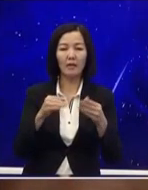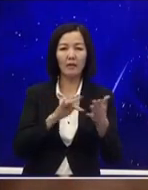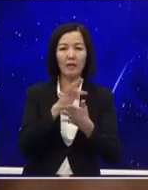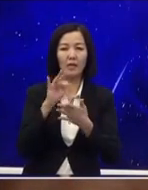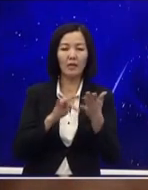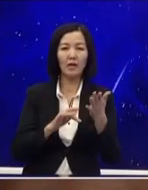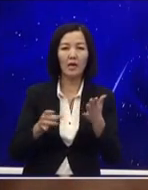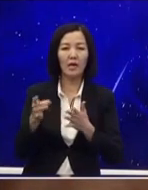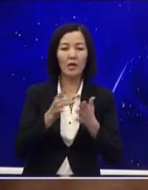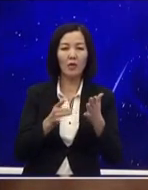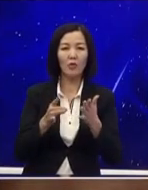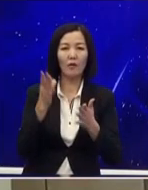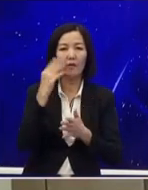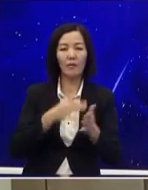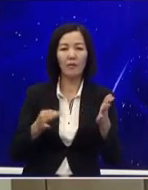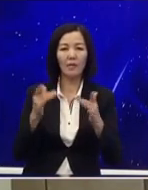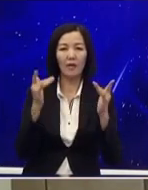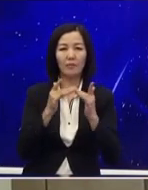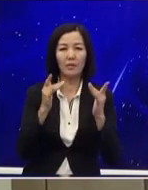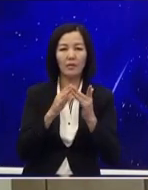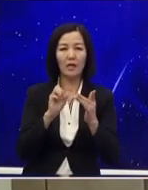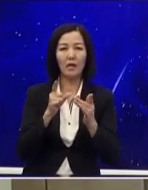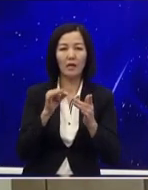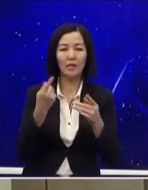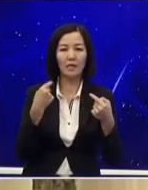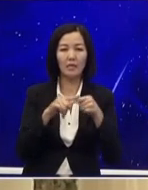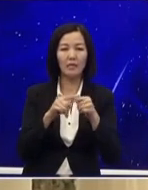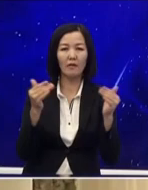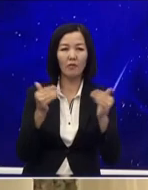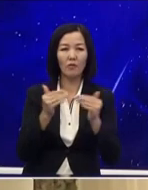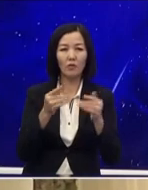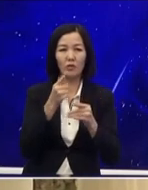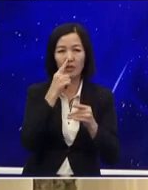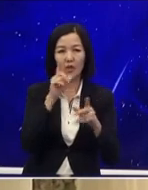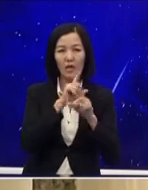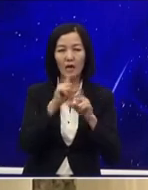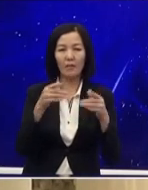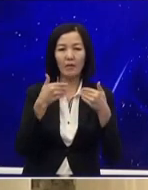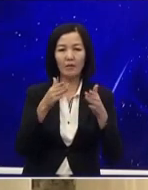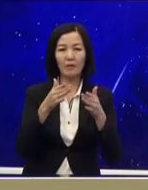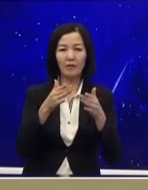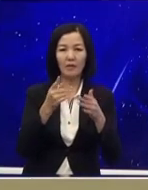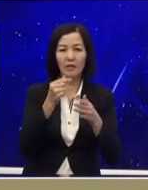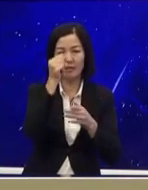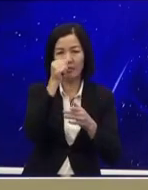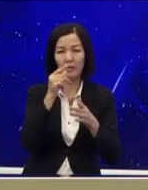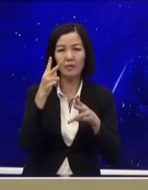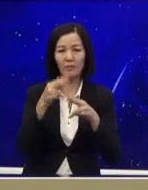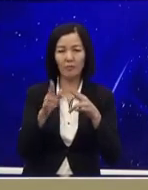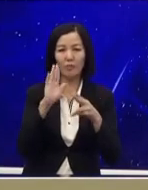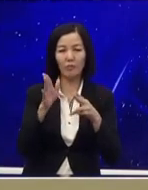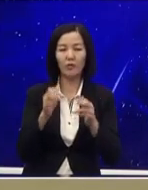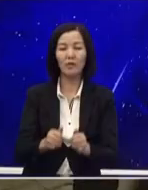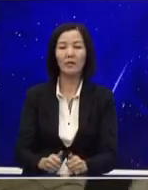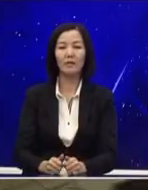Алматинской области. Общежитие Талдыкурганского агротехнического колледжа – одно из них. Объект будет сдан в пользование уже через месяц, заявляют представители